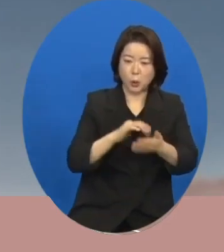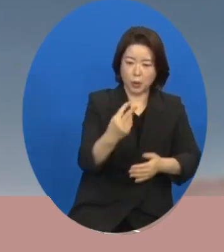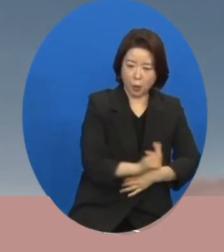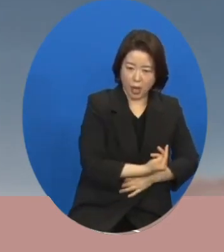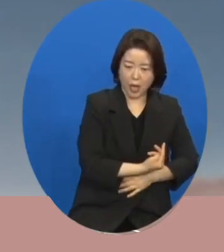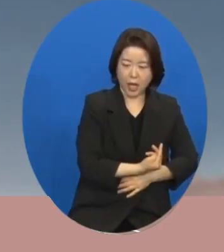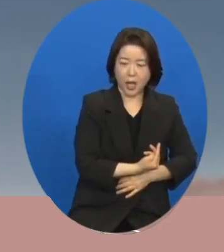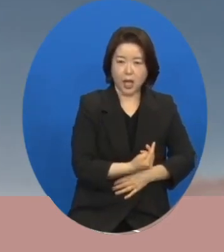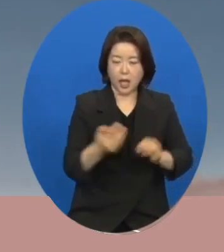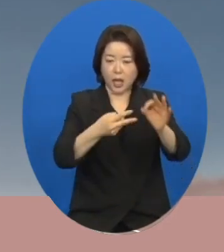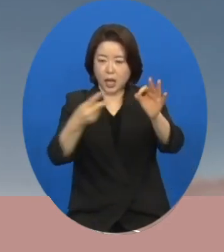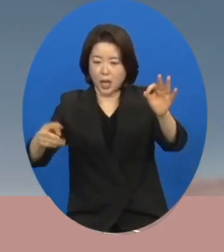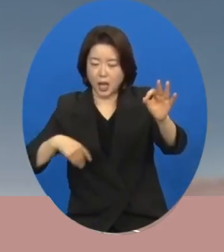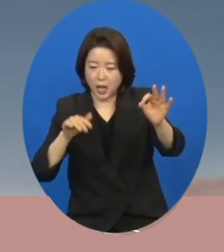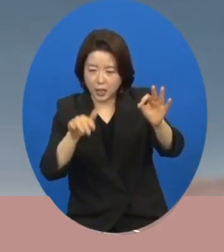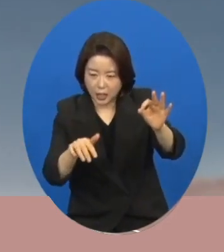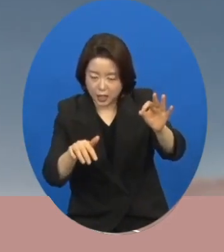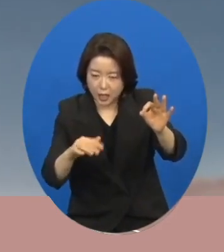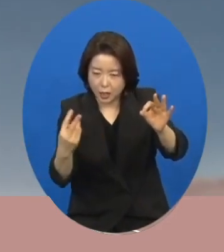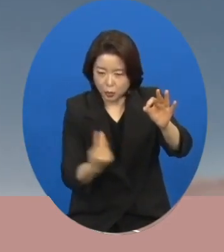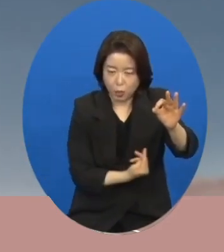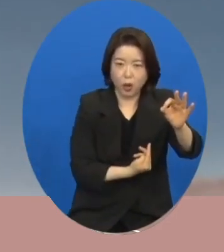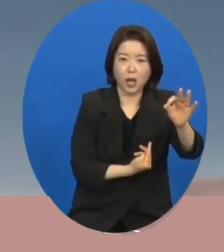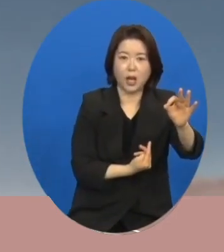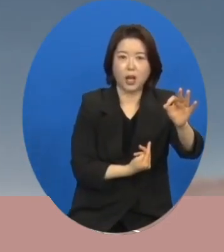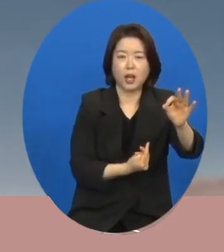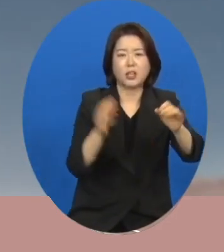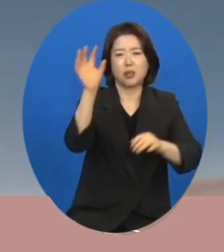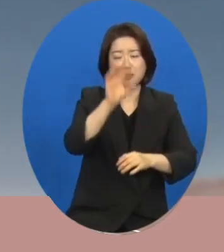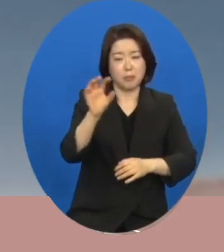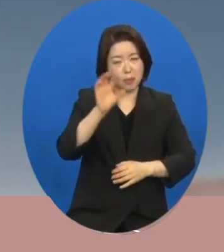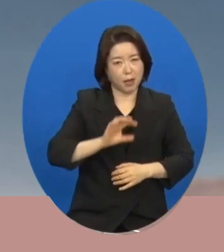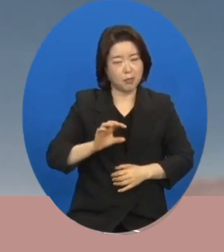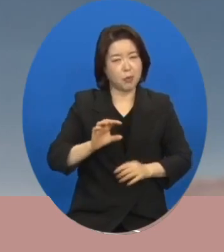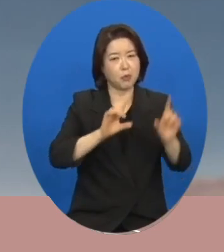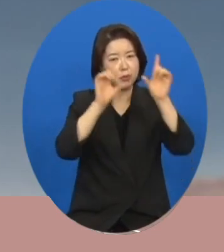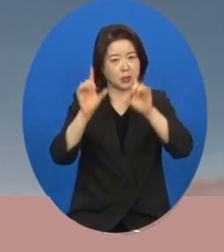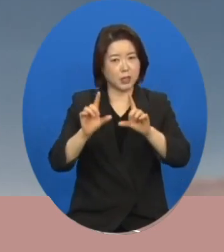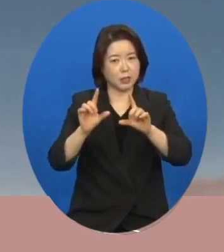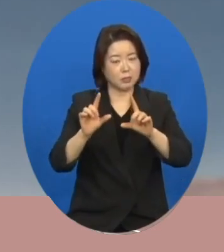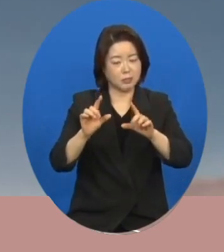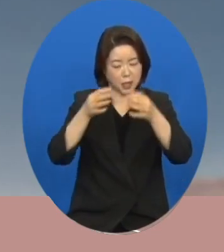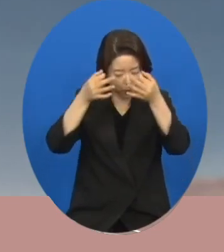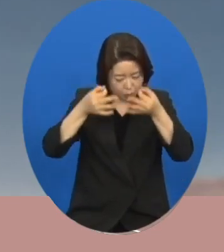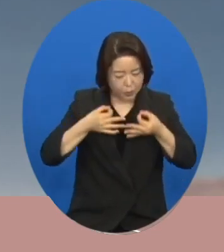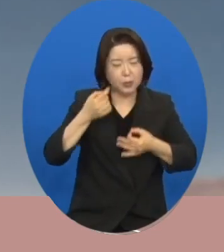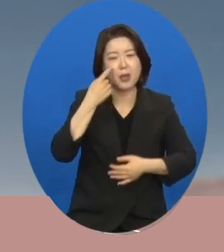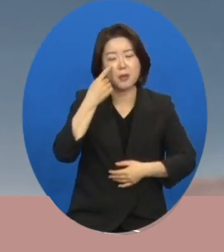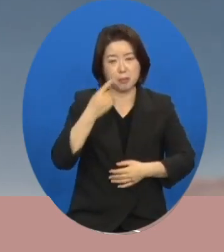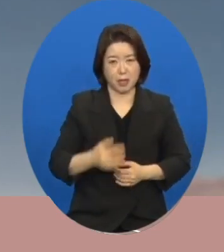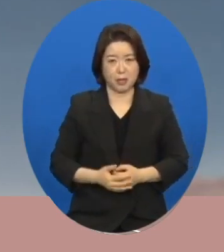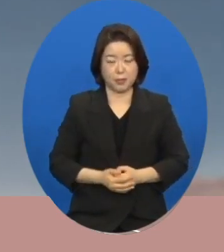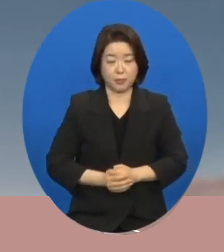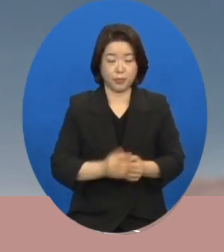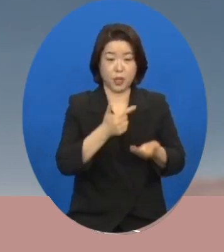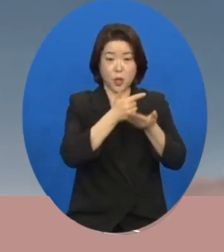반복이 아니었나 여러분 돌아보셔야 합니다 노아에게 하나님이 정말 말도 안 되는